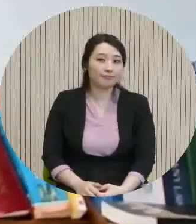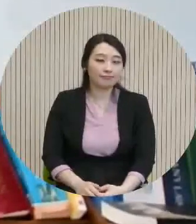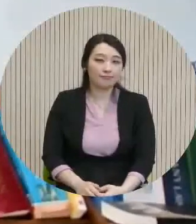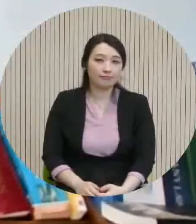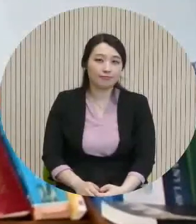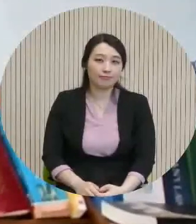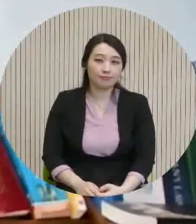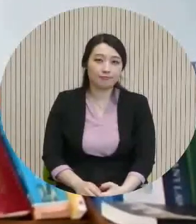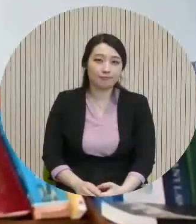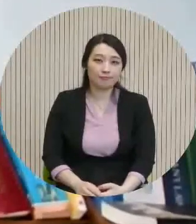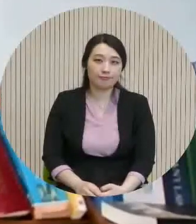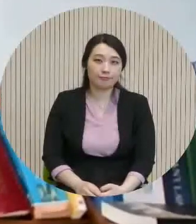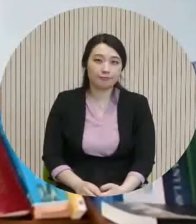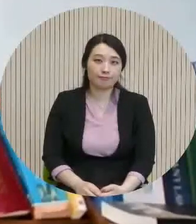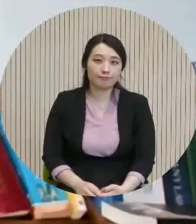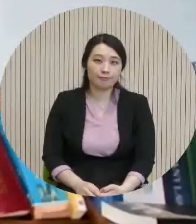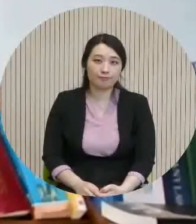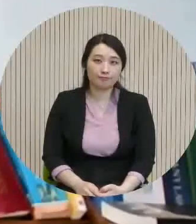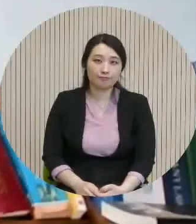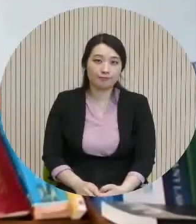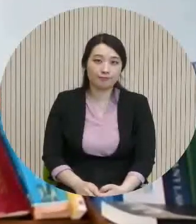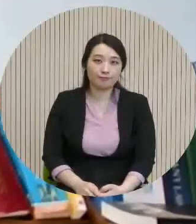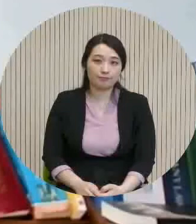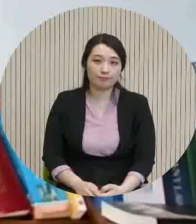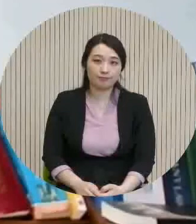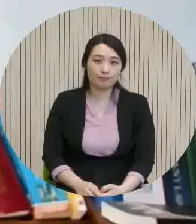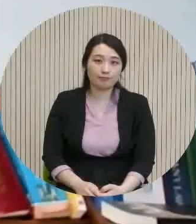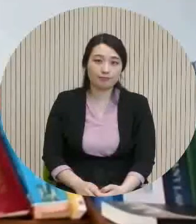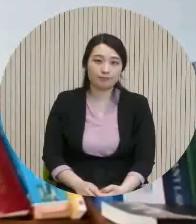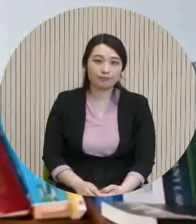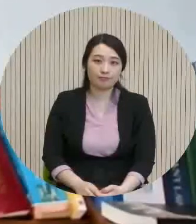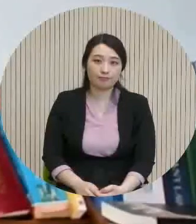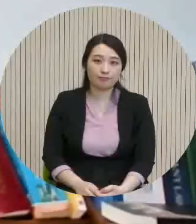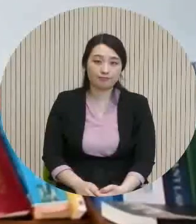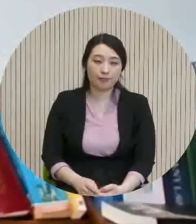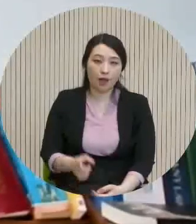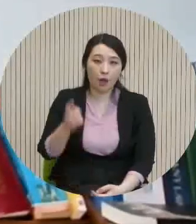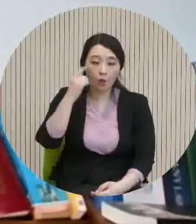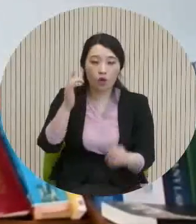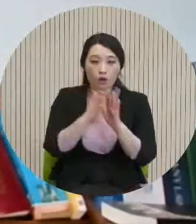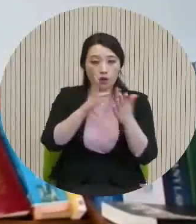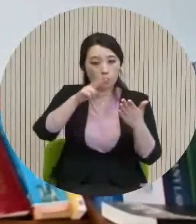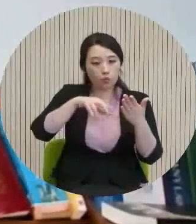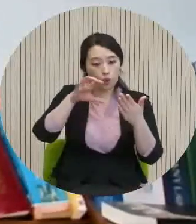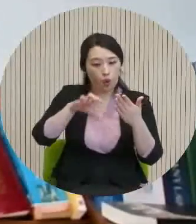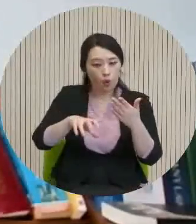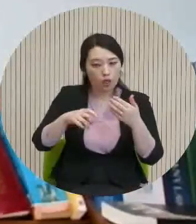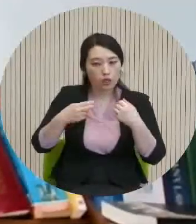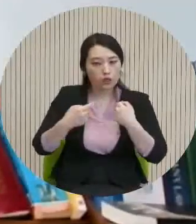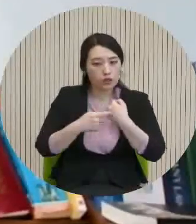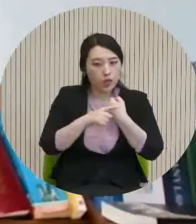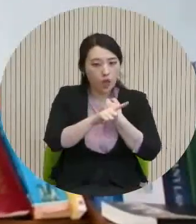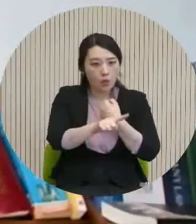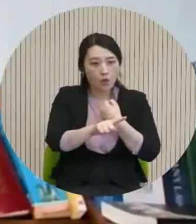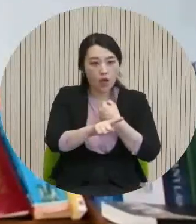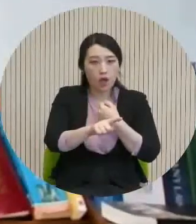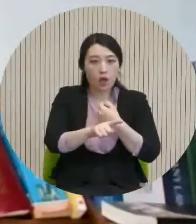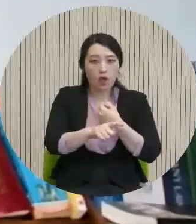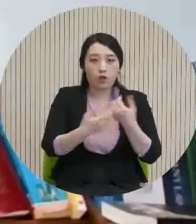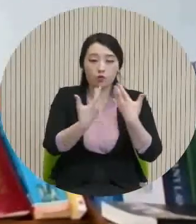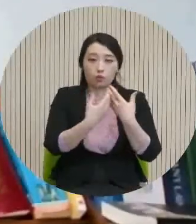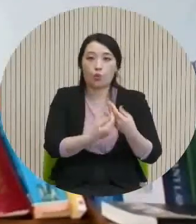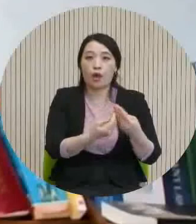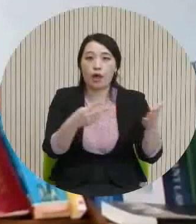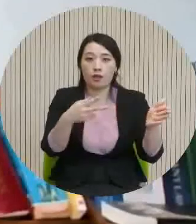And why libraries need certain exceptions in order 왜 to 도서관 예외 조항이 give 필요한지에 better 대해서 access 설명하고 to 있습니다.